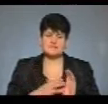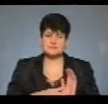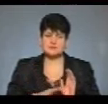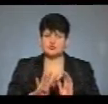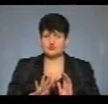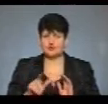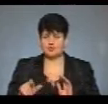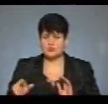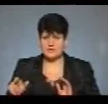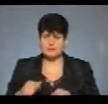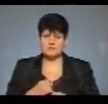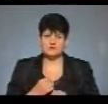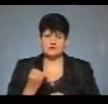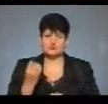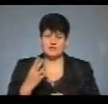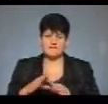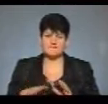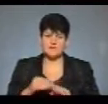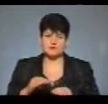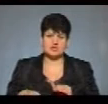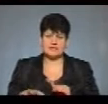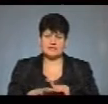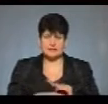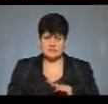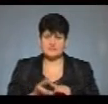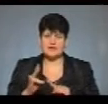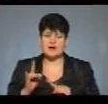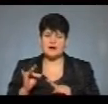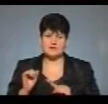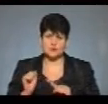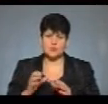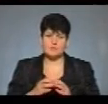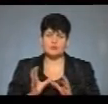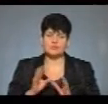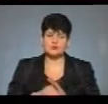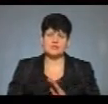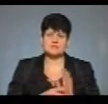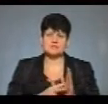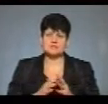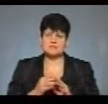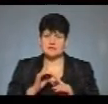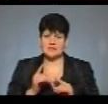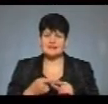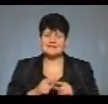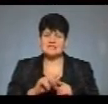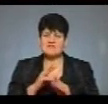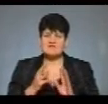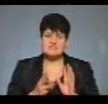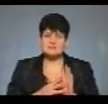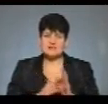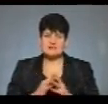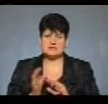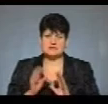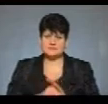5484 виборців. Працювало 14 виборчих дільниць. До Нараївської сільської громади війдуть 7 сільських рад. Це 18 сіл.